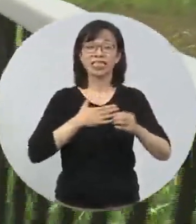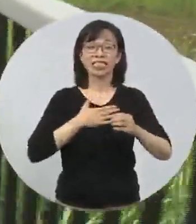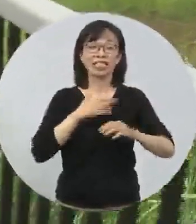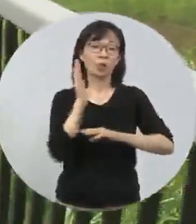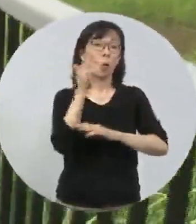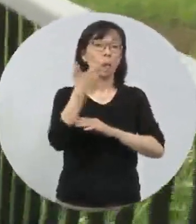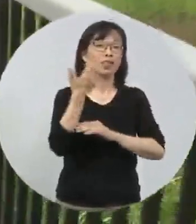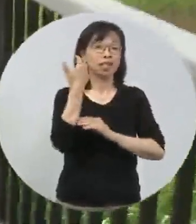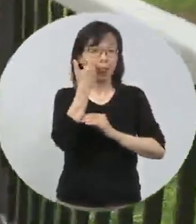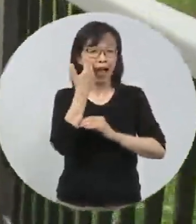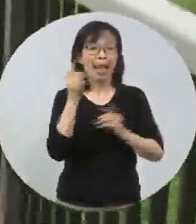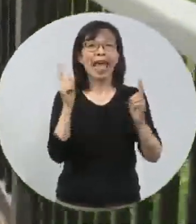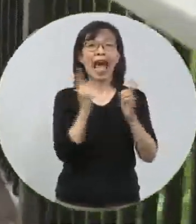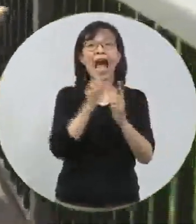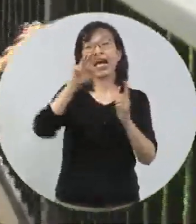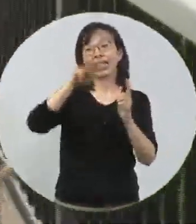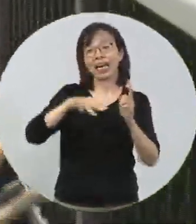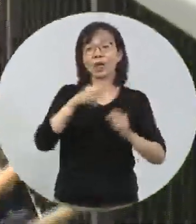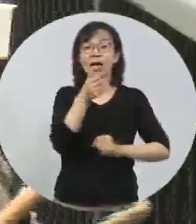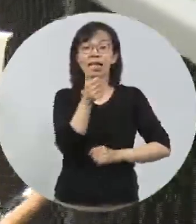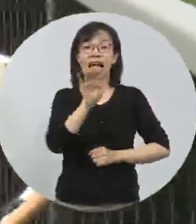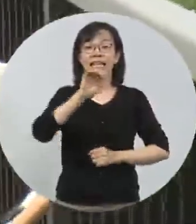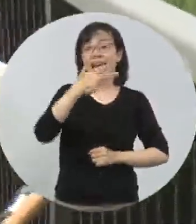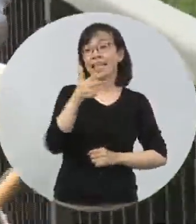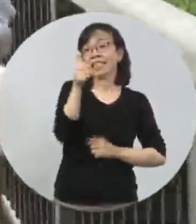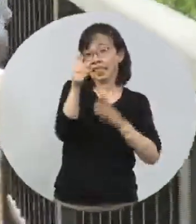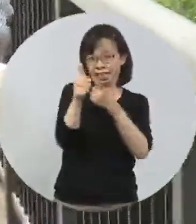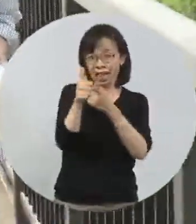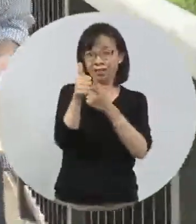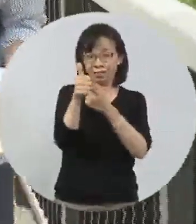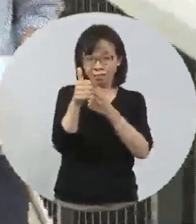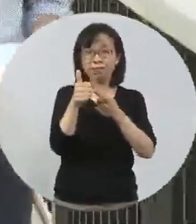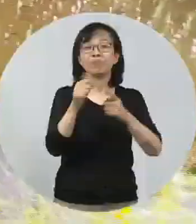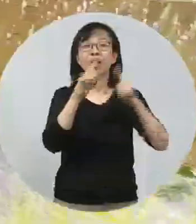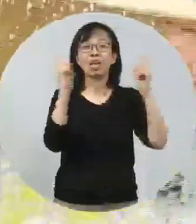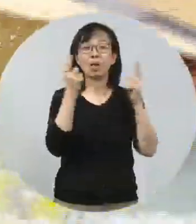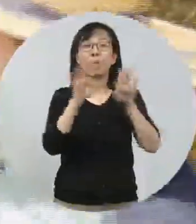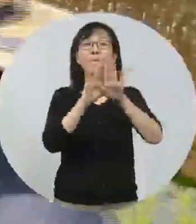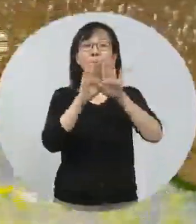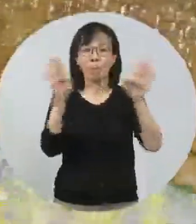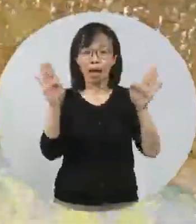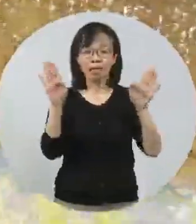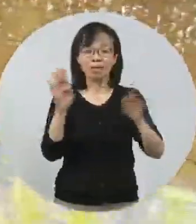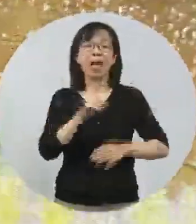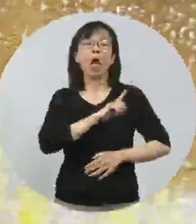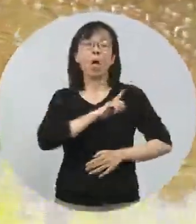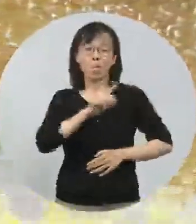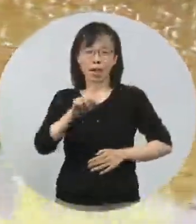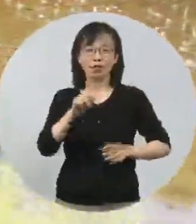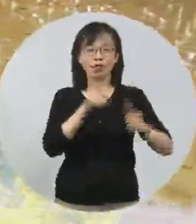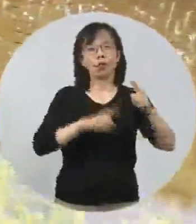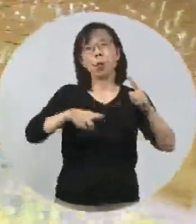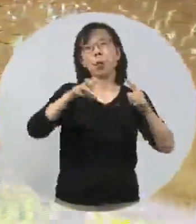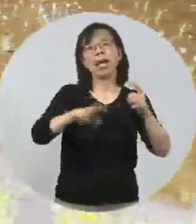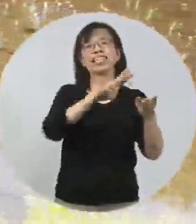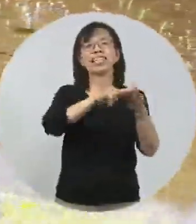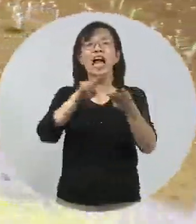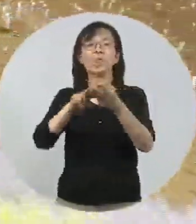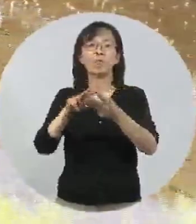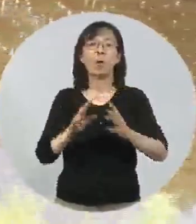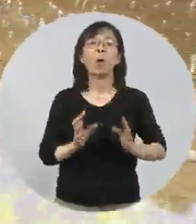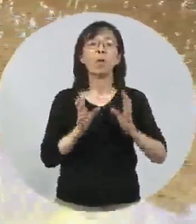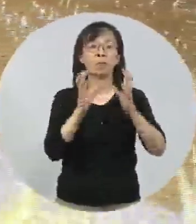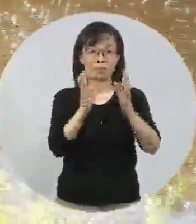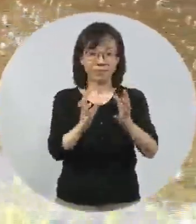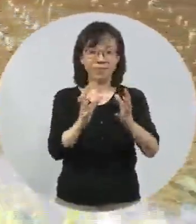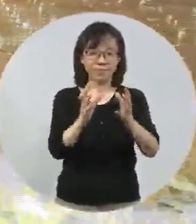となってイベントが開催されました。まずは公園にある田んぼに向かい、どんな生き物がいる